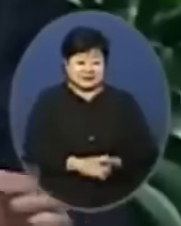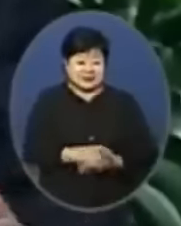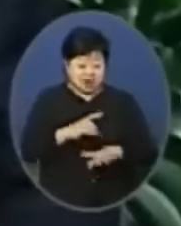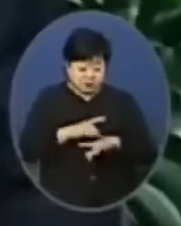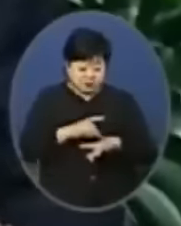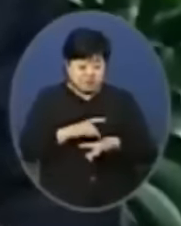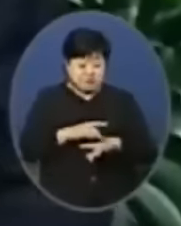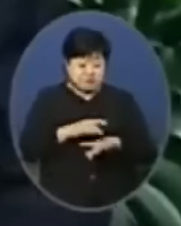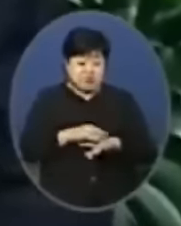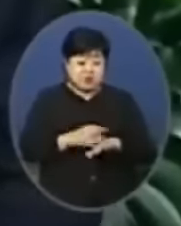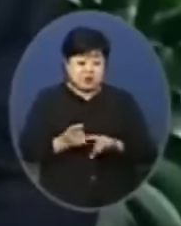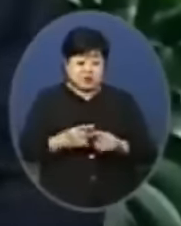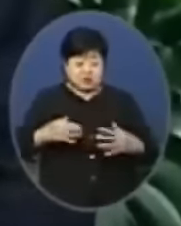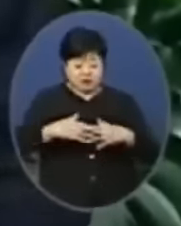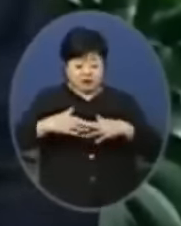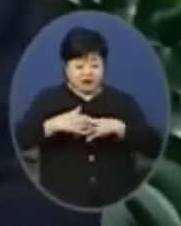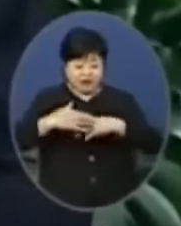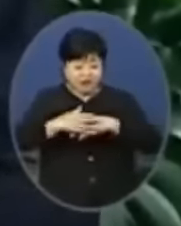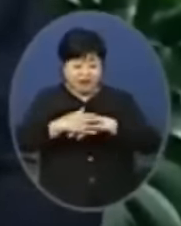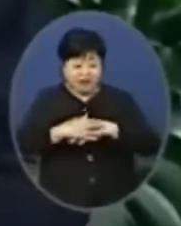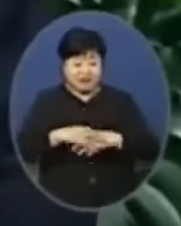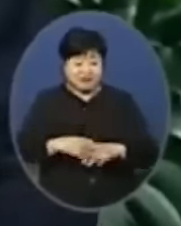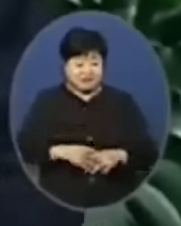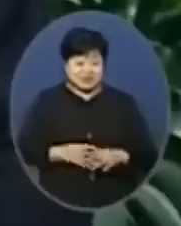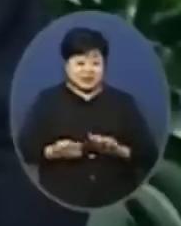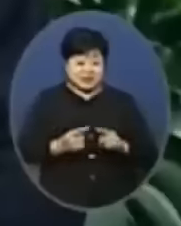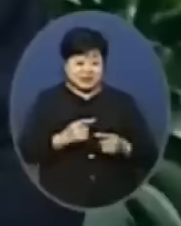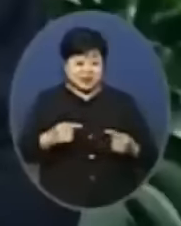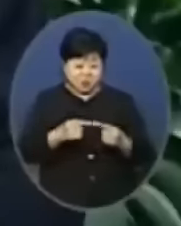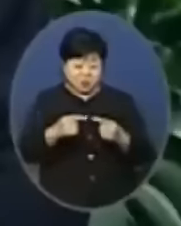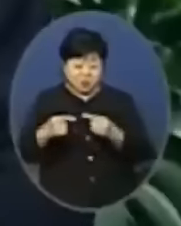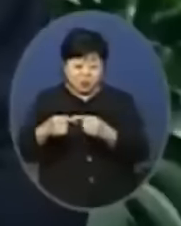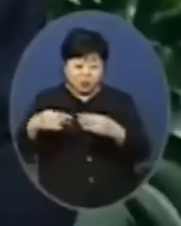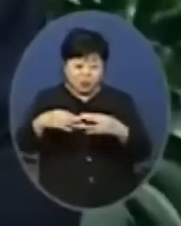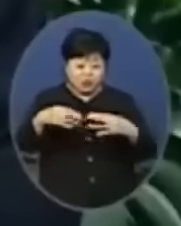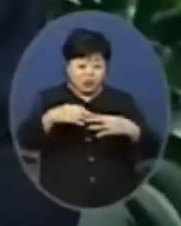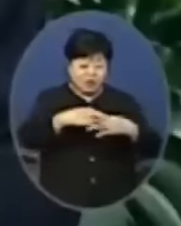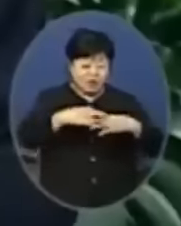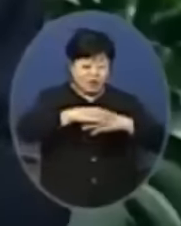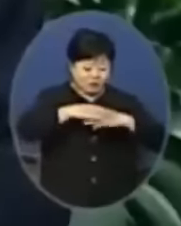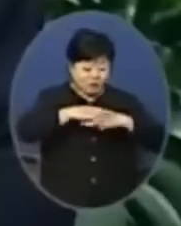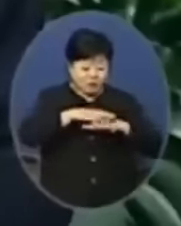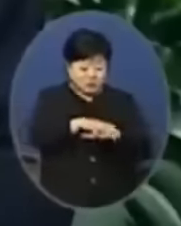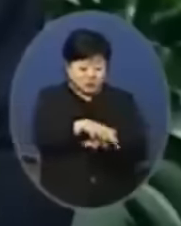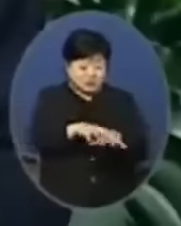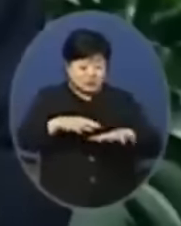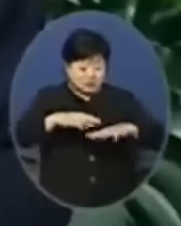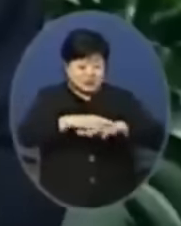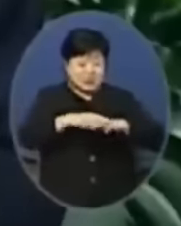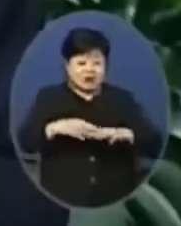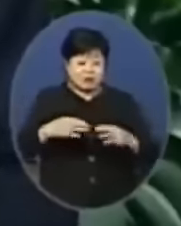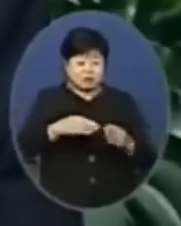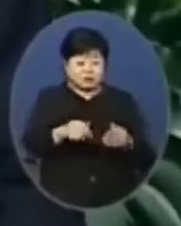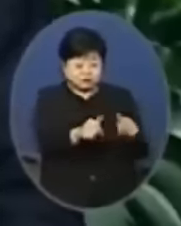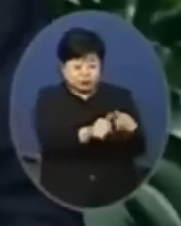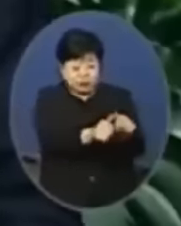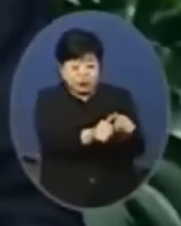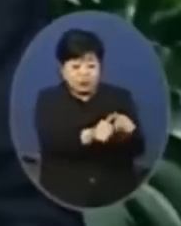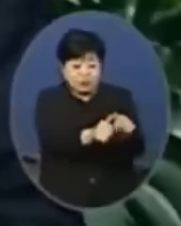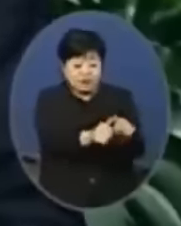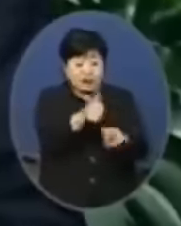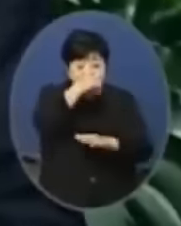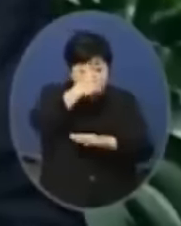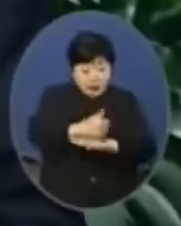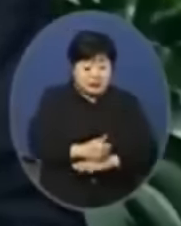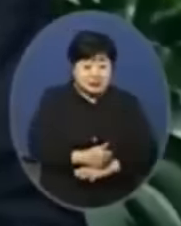뼈가 뚝딱뚝딱 소리가 나더니만 서로 뼈가 서로 연결되고 좌우로 갖다 붙어서